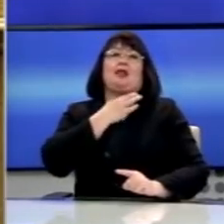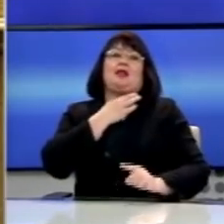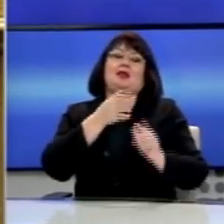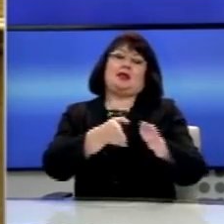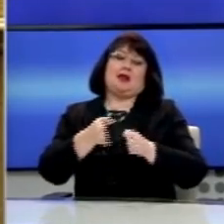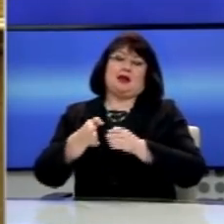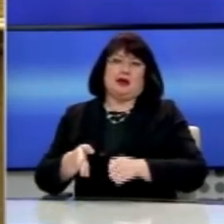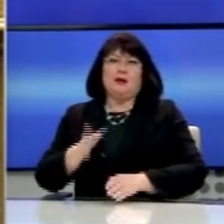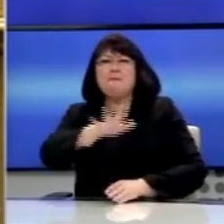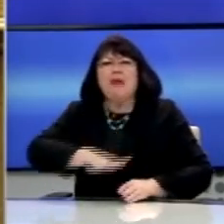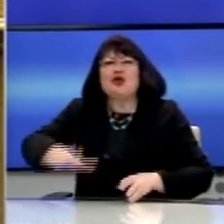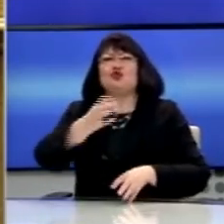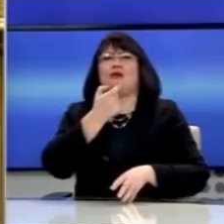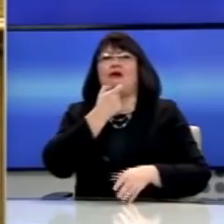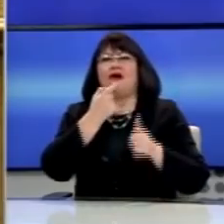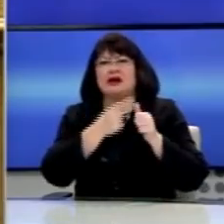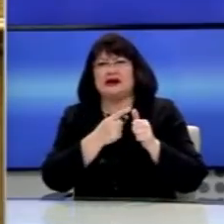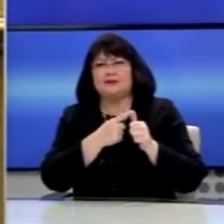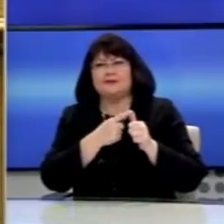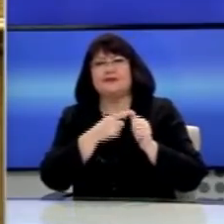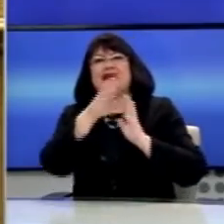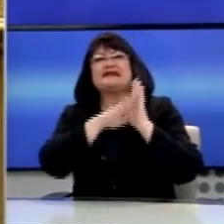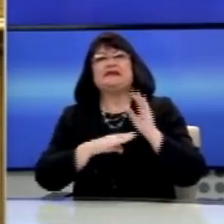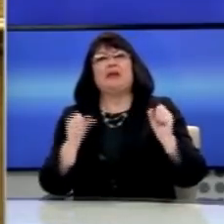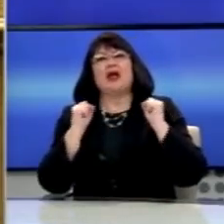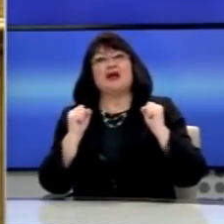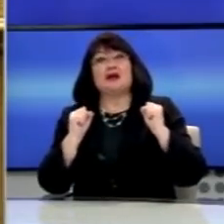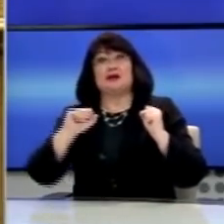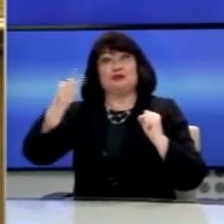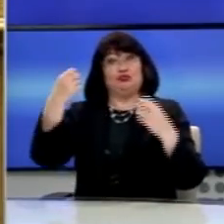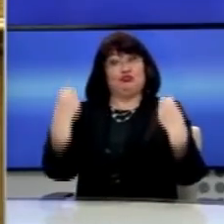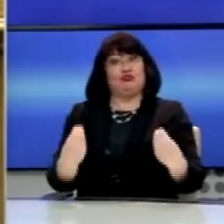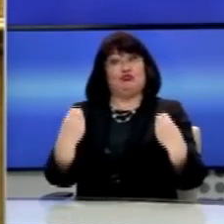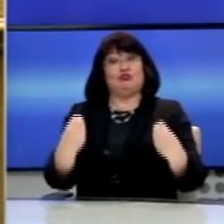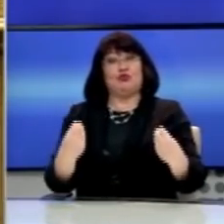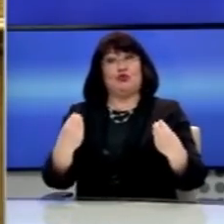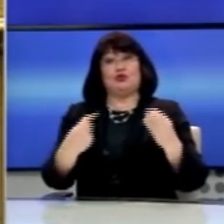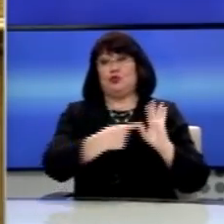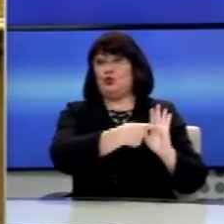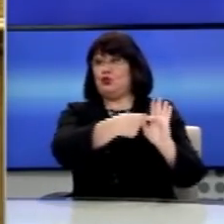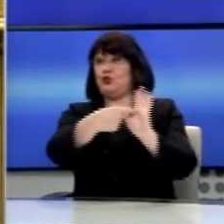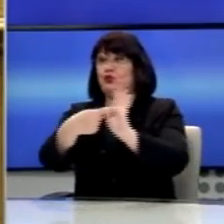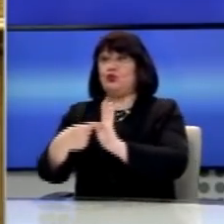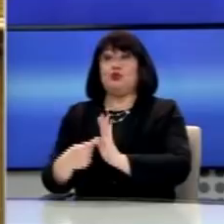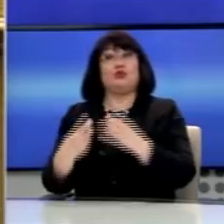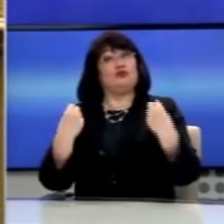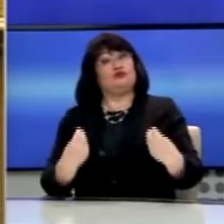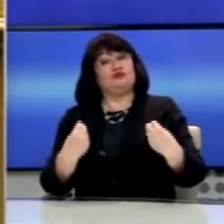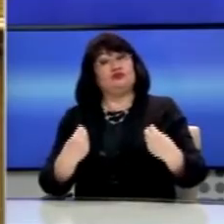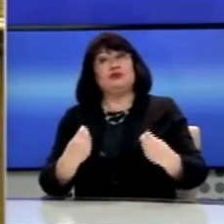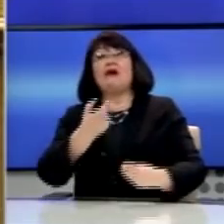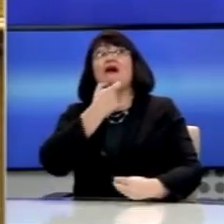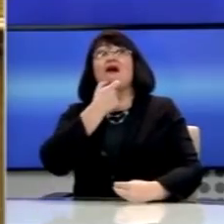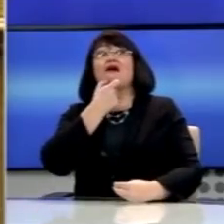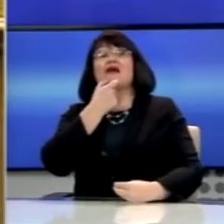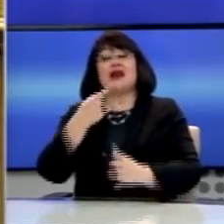από τη Βρετανία, με ένα σύστημα υγείας που θεωρούνταν πρότυπο και επιδεικνύονταν μάλιστα με καμάρι από το